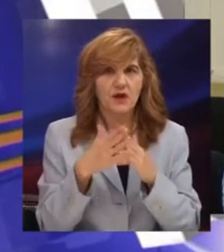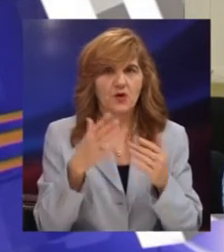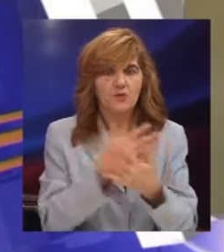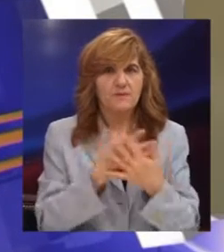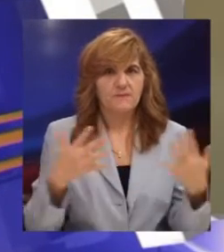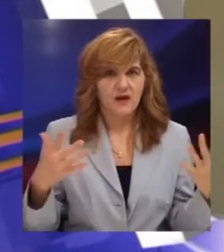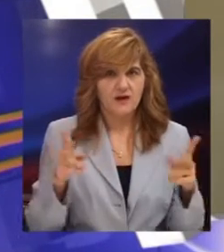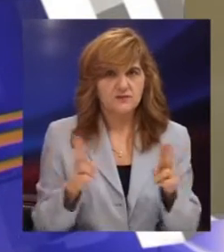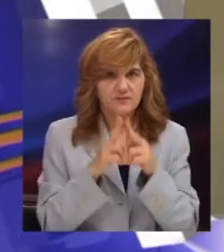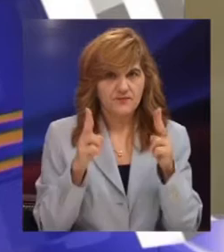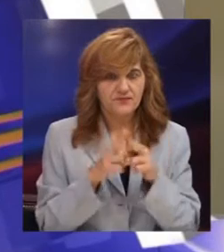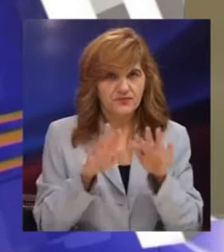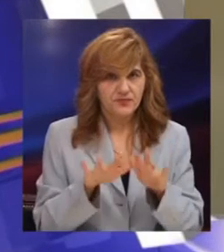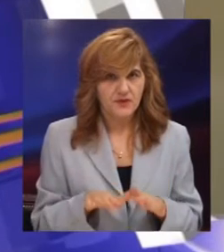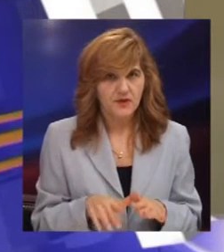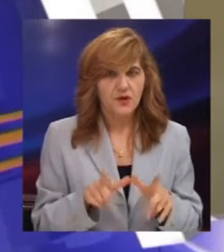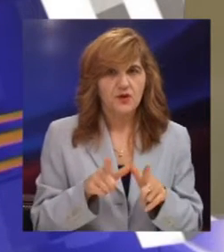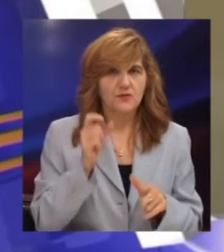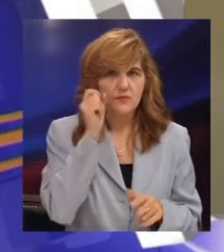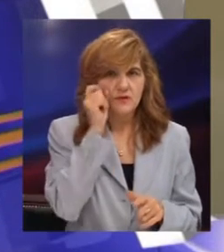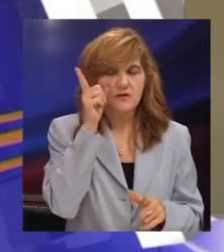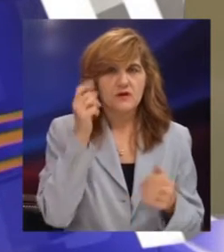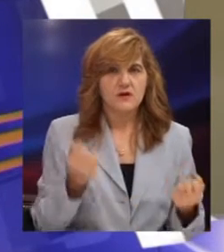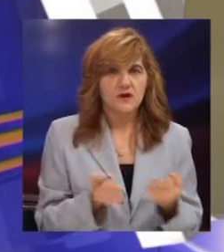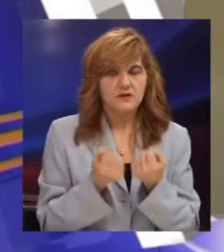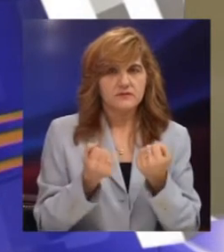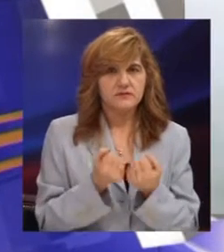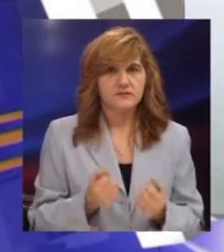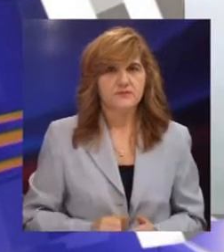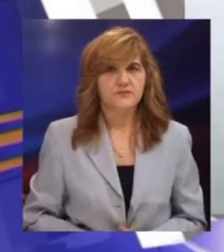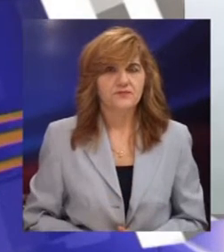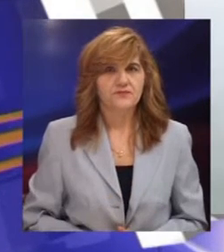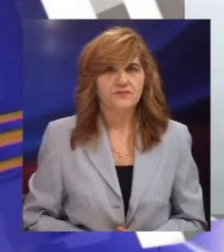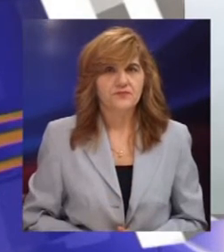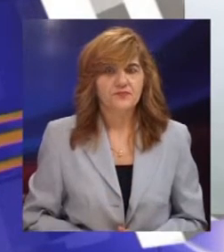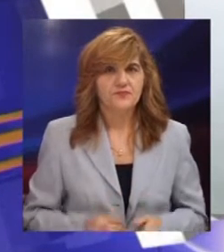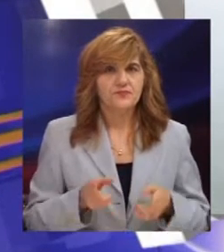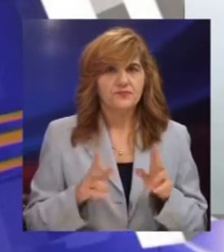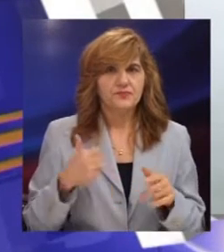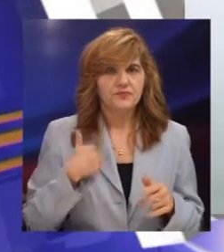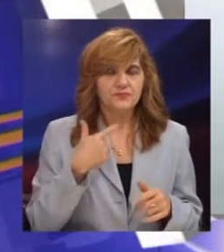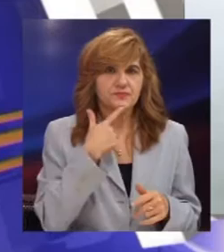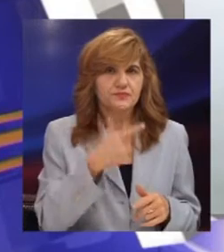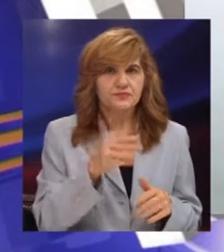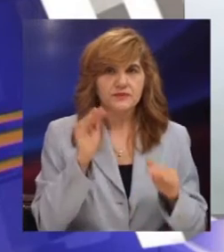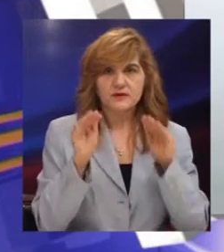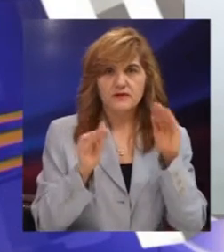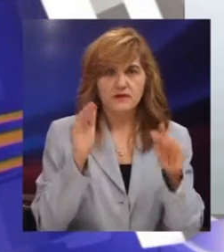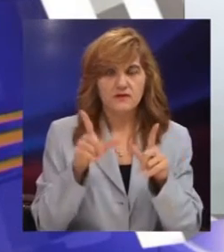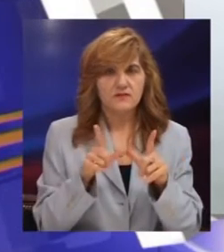društvenih mreža, a posebno ga je privukla ideja omladinskog aktivizma. Preko društvenih mreža sam se najviše